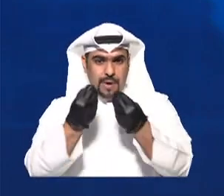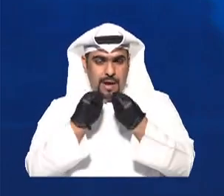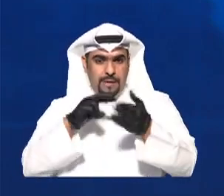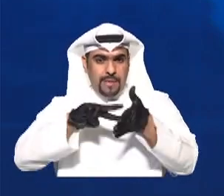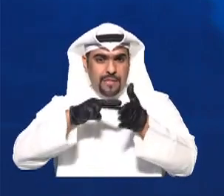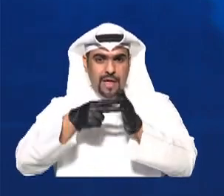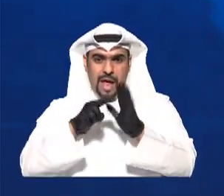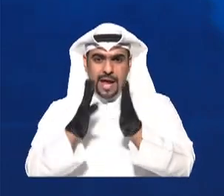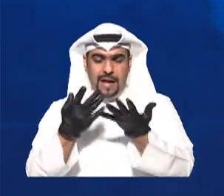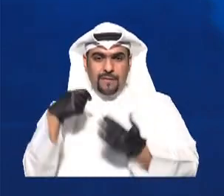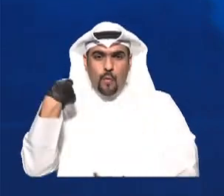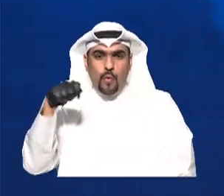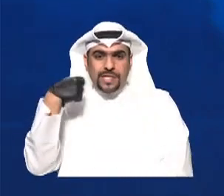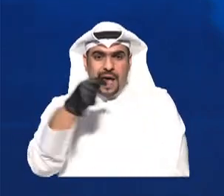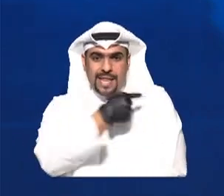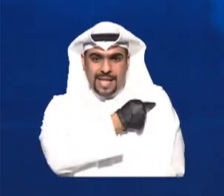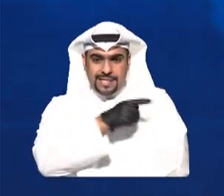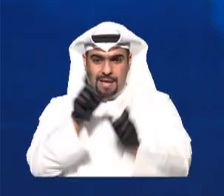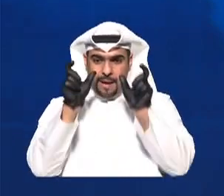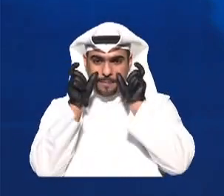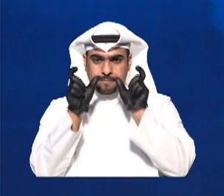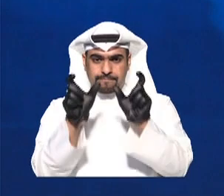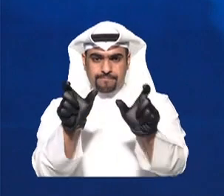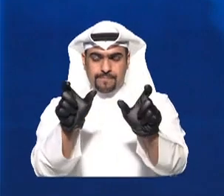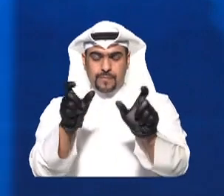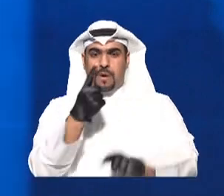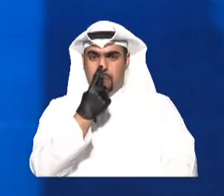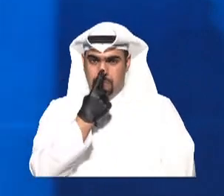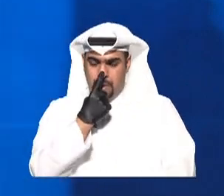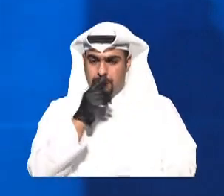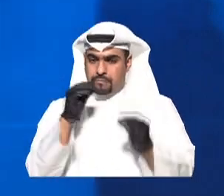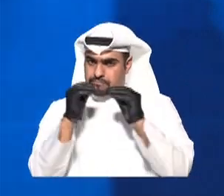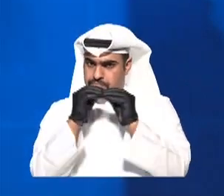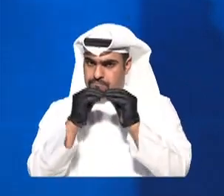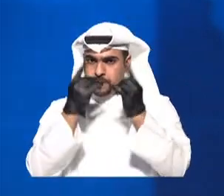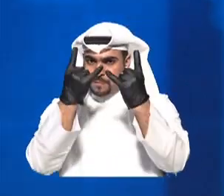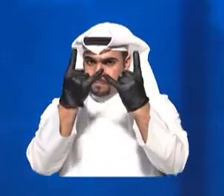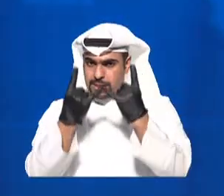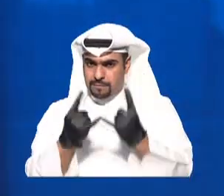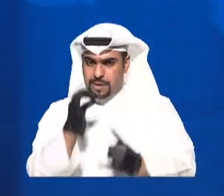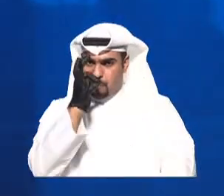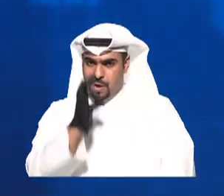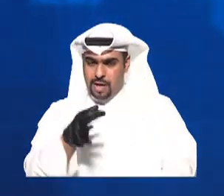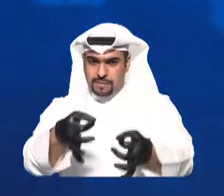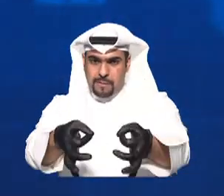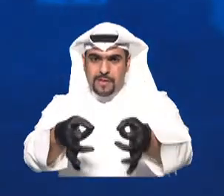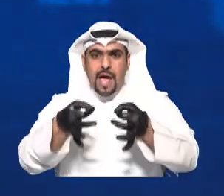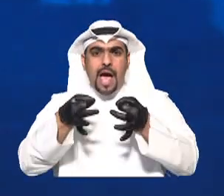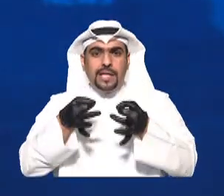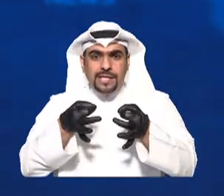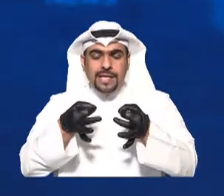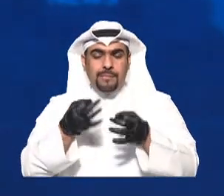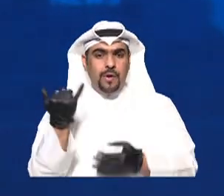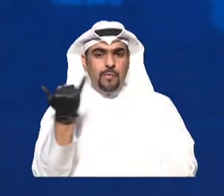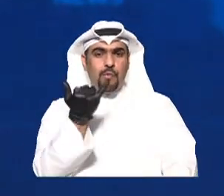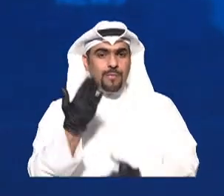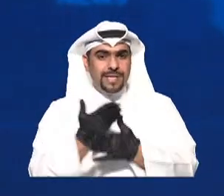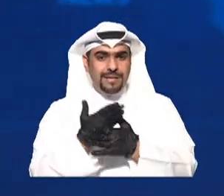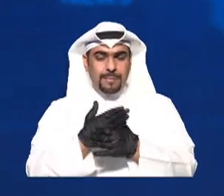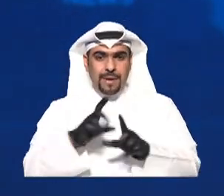البلدين، معربين عن تفهمهما لتلك الإجراءات وأهمية الالتزام بها بما يحقق مكافحة